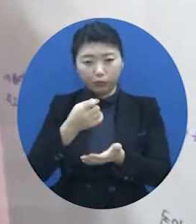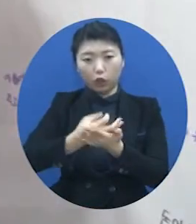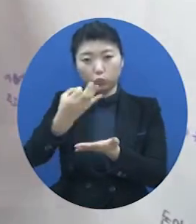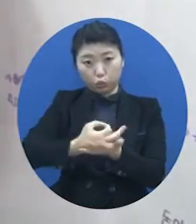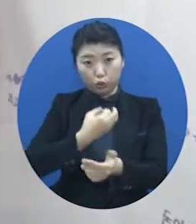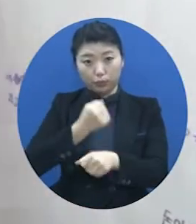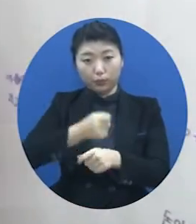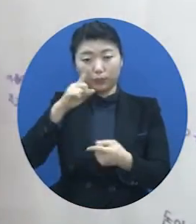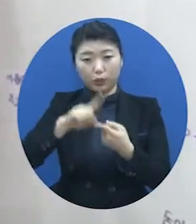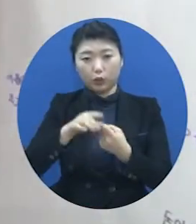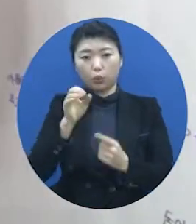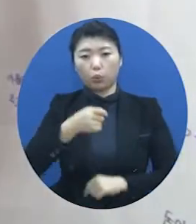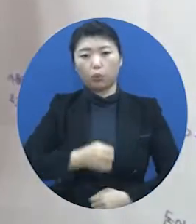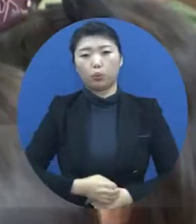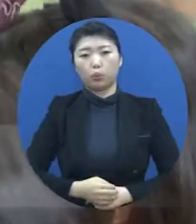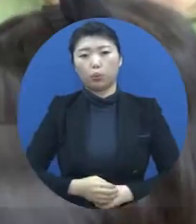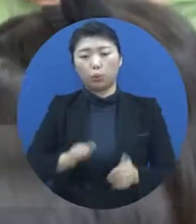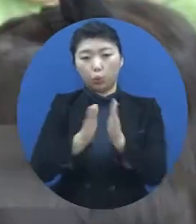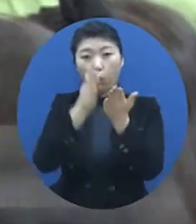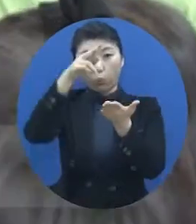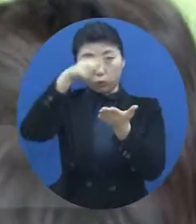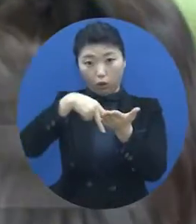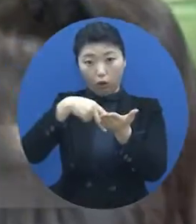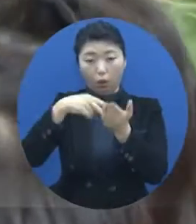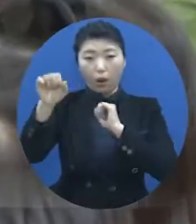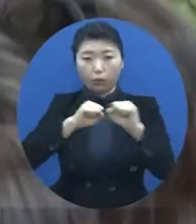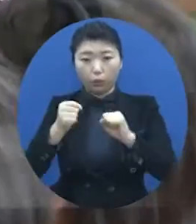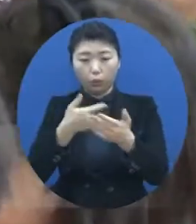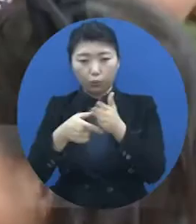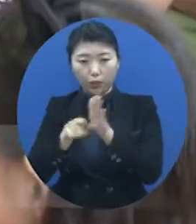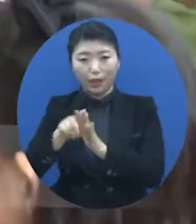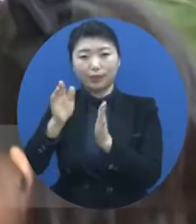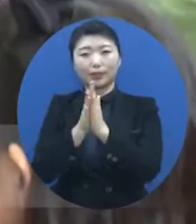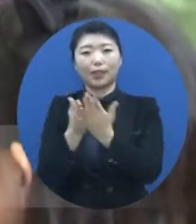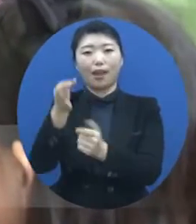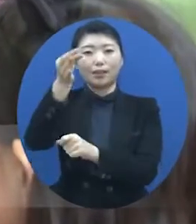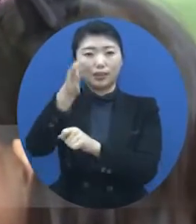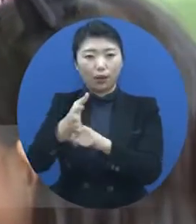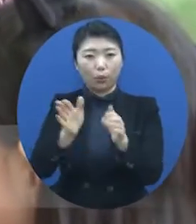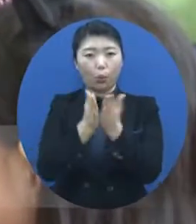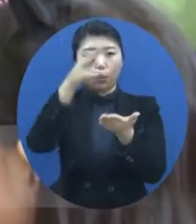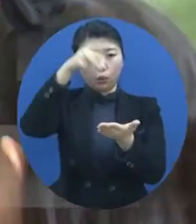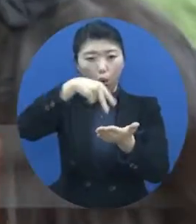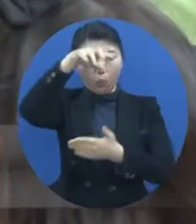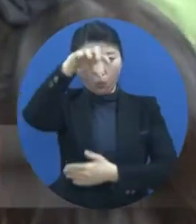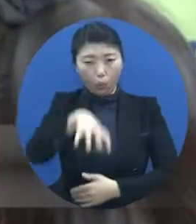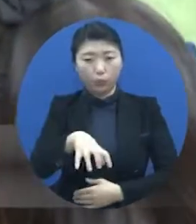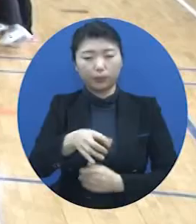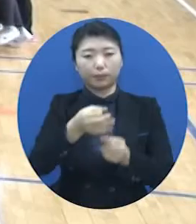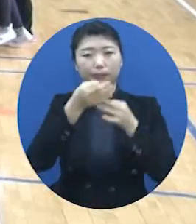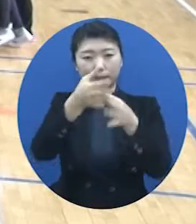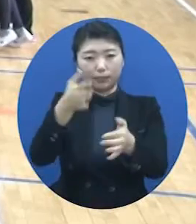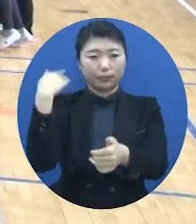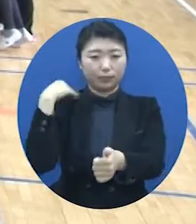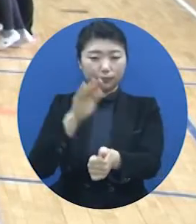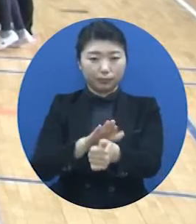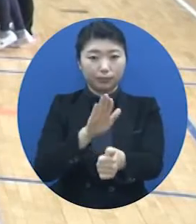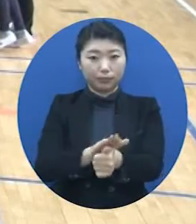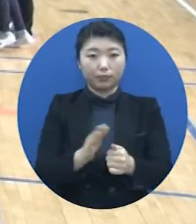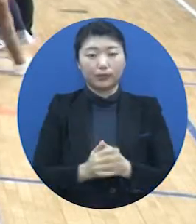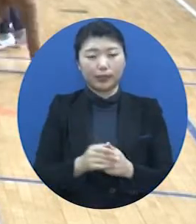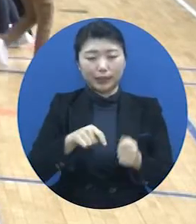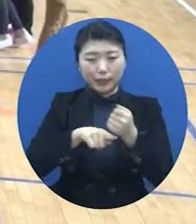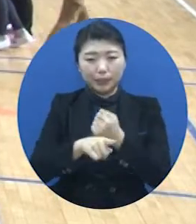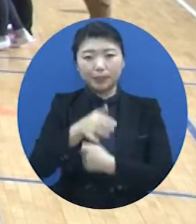연기도원 초등학교 학생들의 독서 활동을 위한 도서를 구입하여 도서관에 기증할 예정으로 더욱더